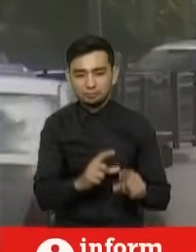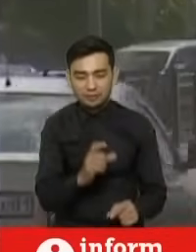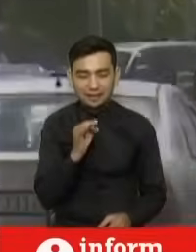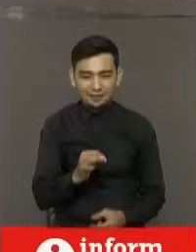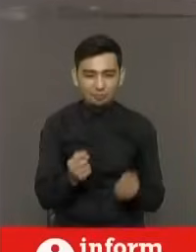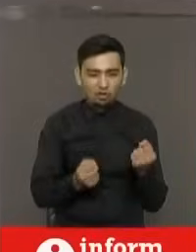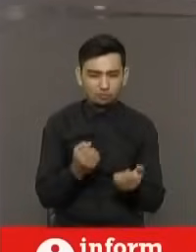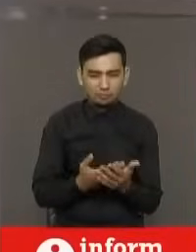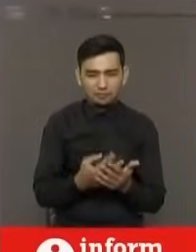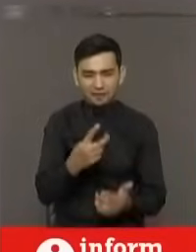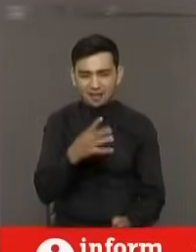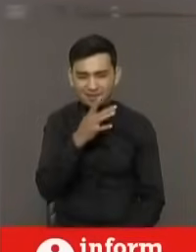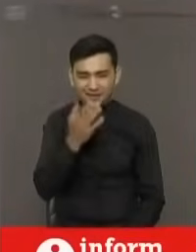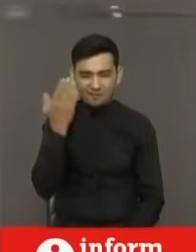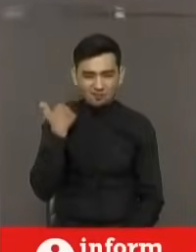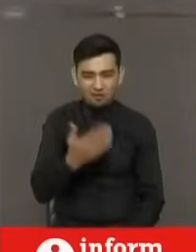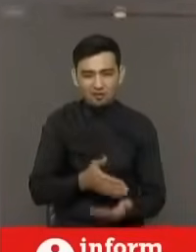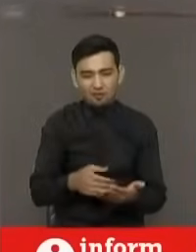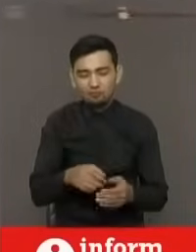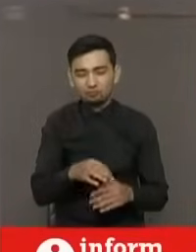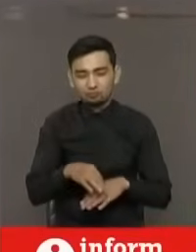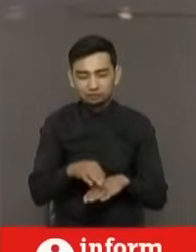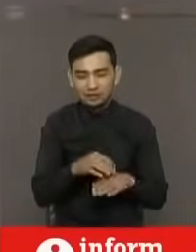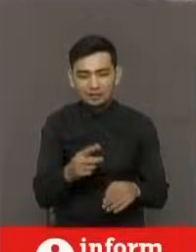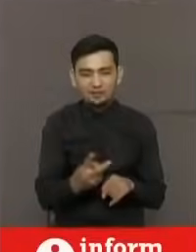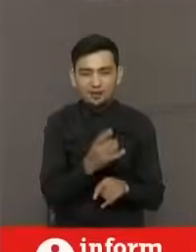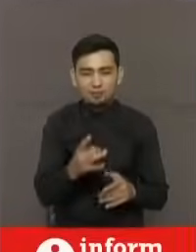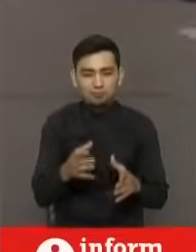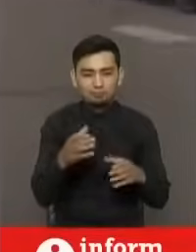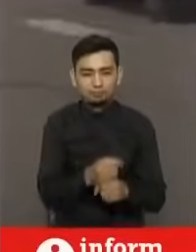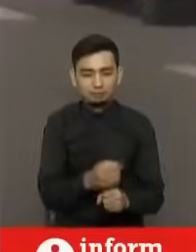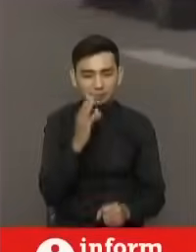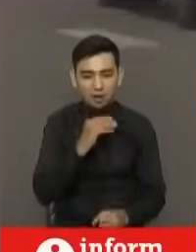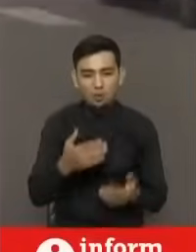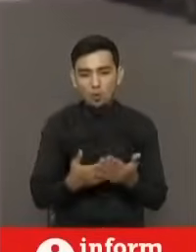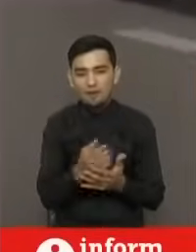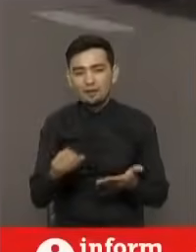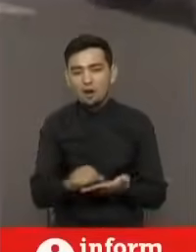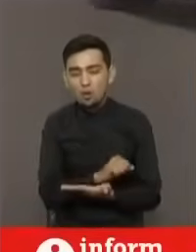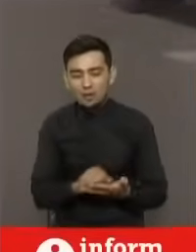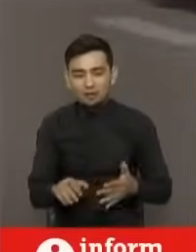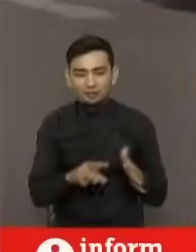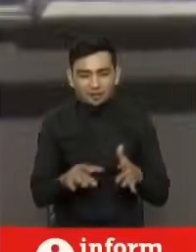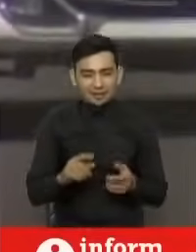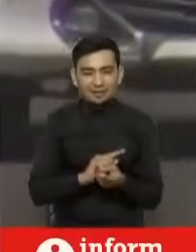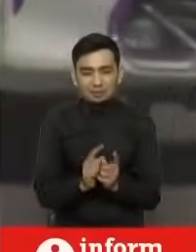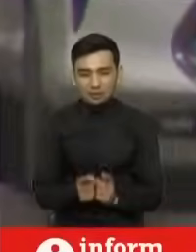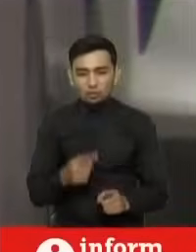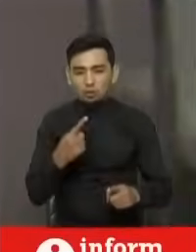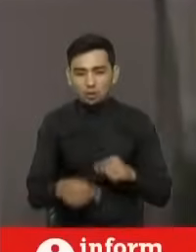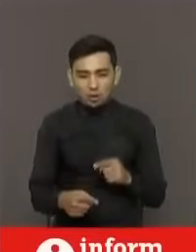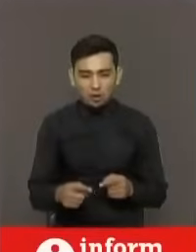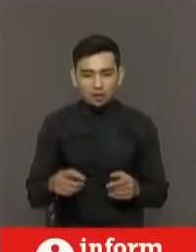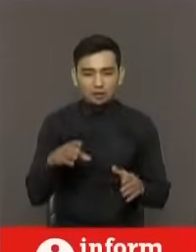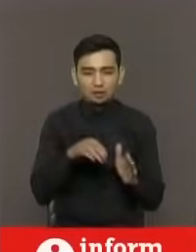конвейера более 20 лет назад, то плата сократится вдвое. Кроме того, на презентации нового документа рассказали и об изменениях других